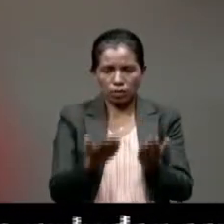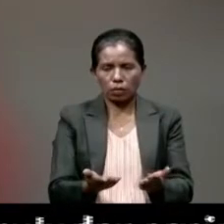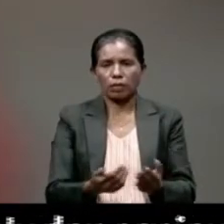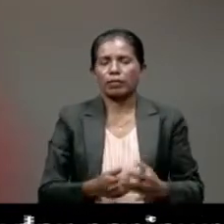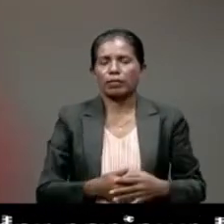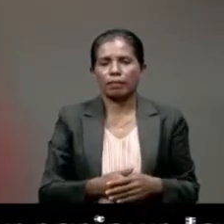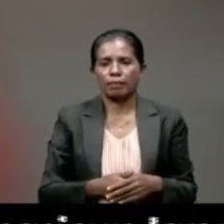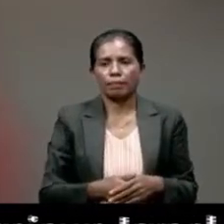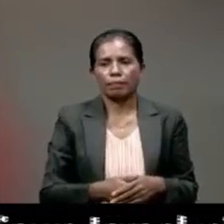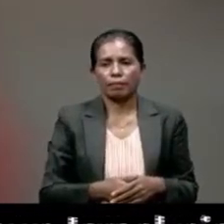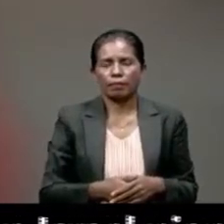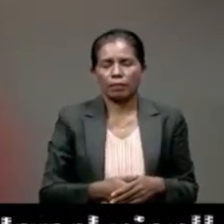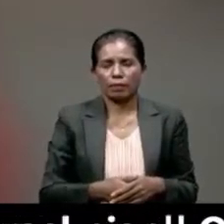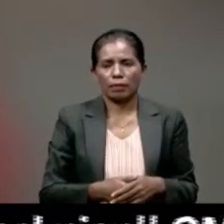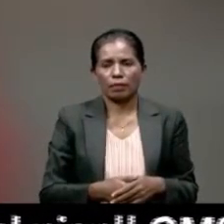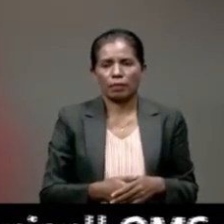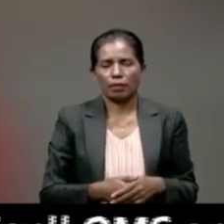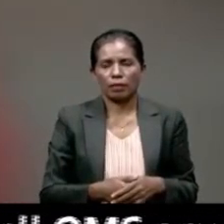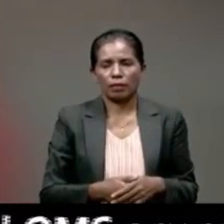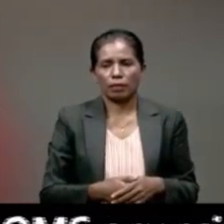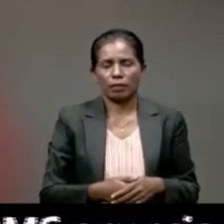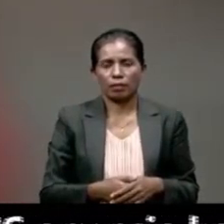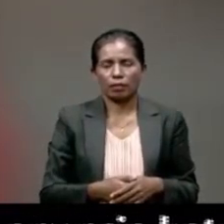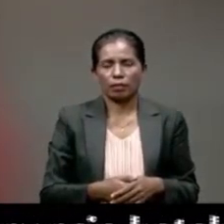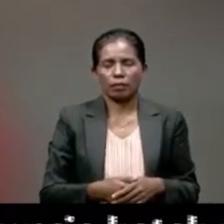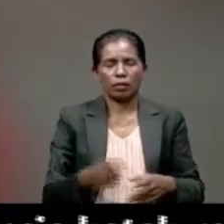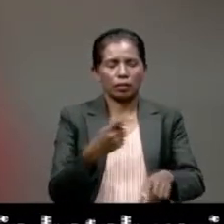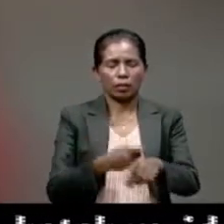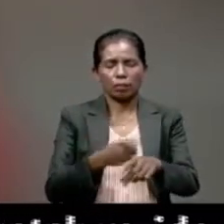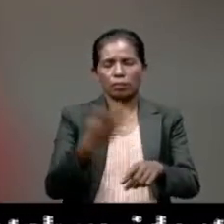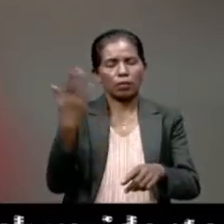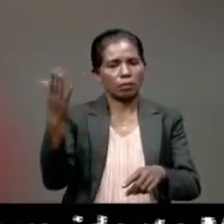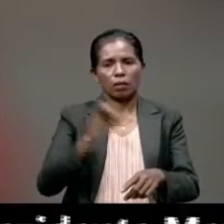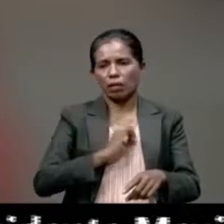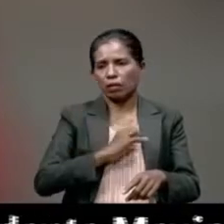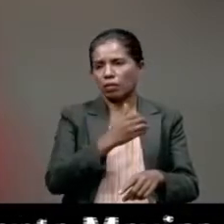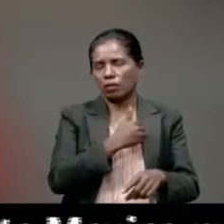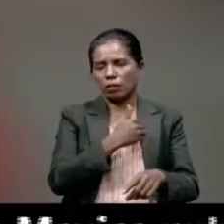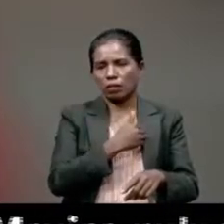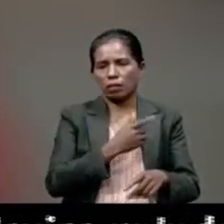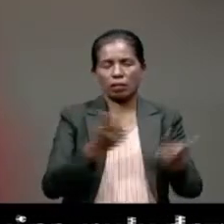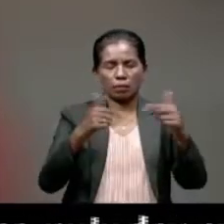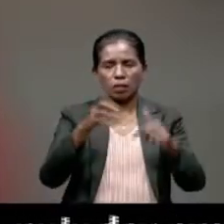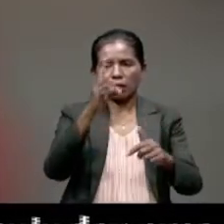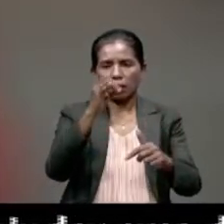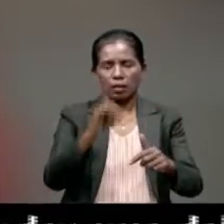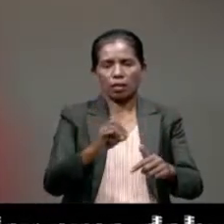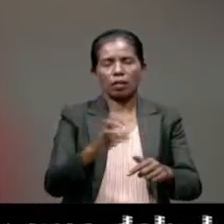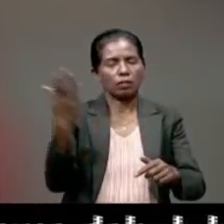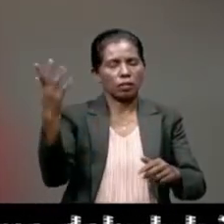to grave entam e momentu na pani sedau mai hindi li au siang munisipu